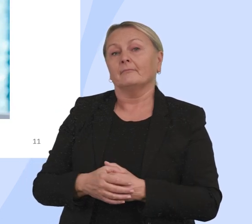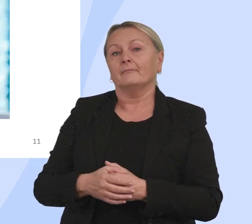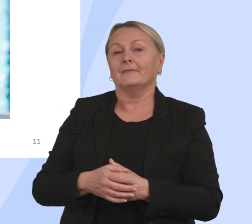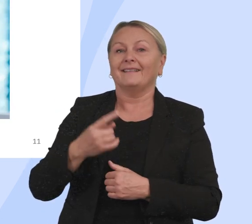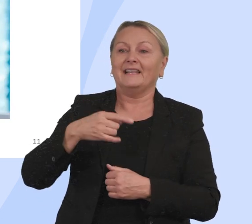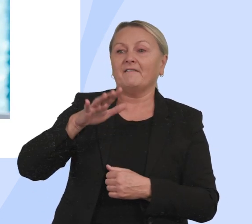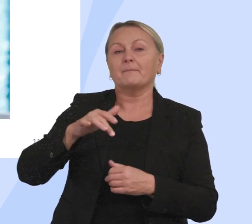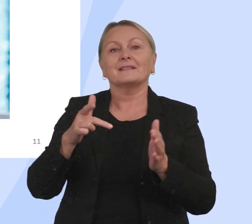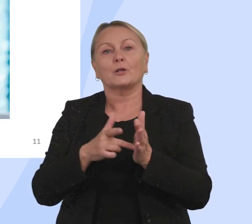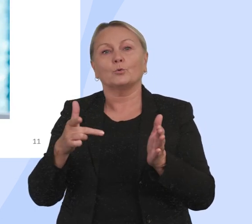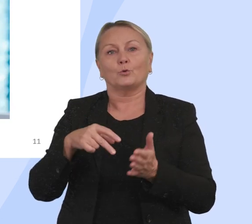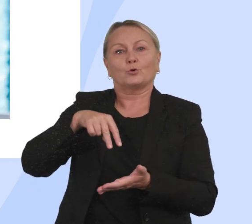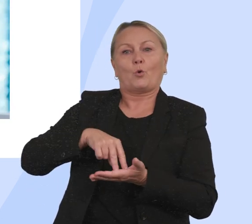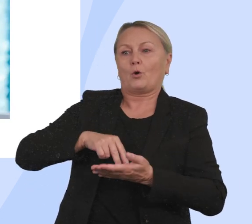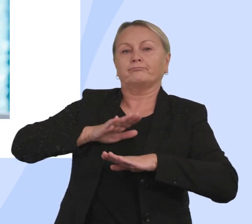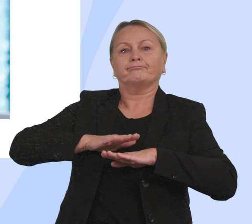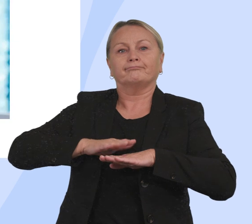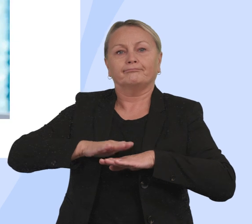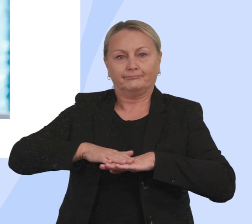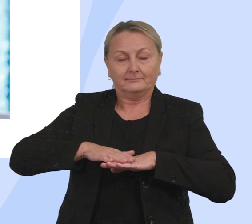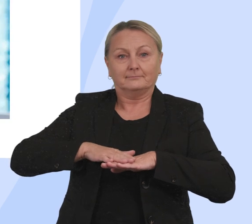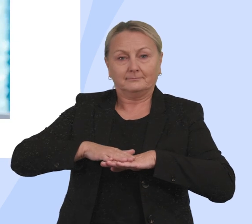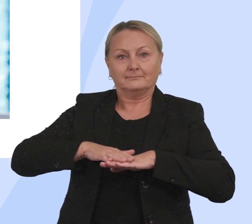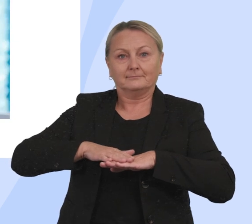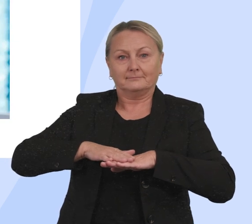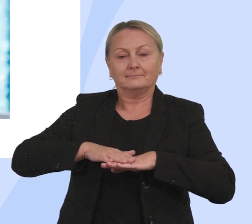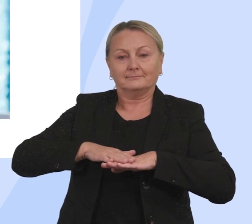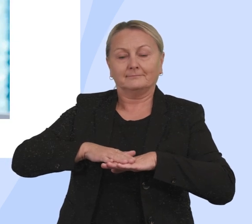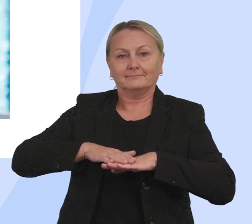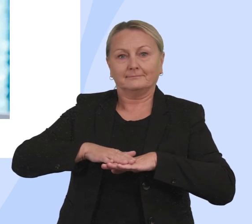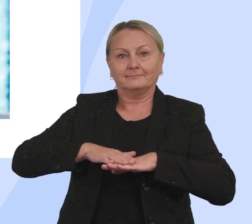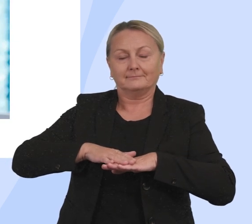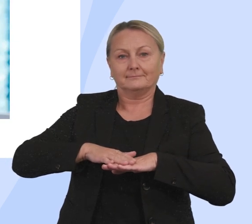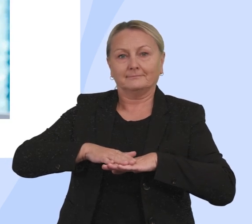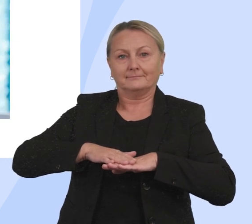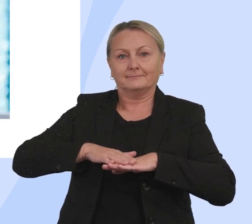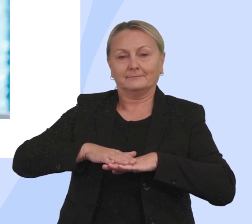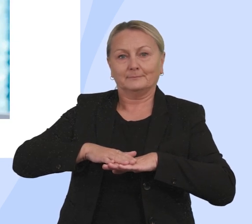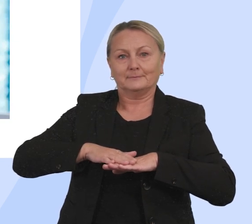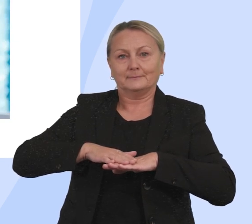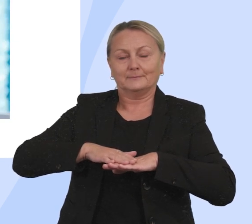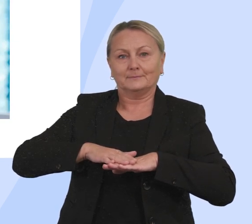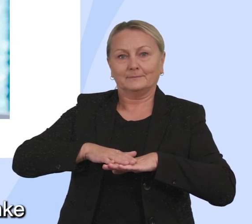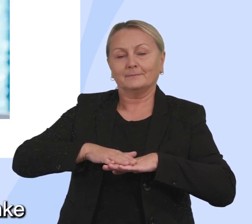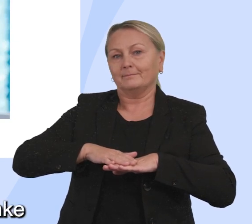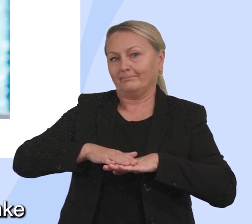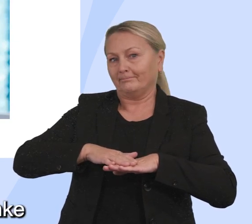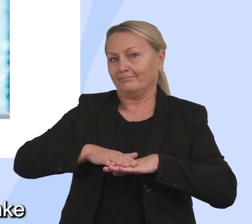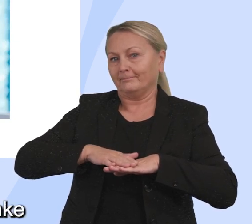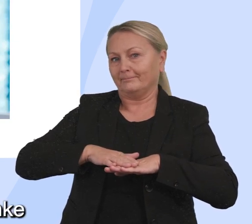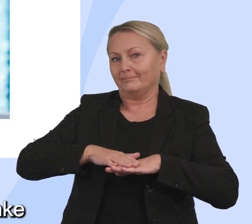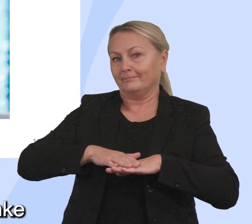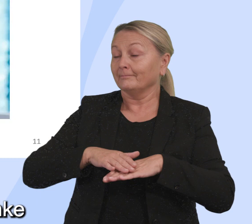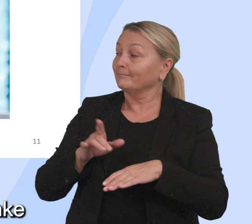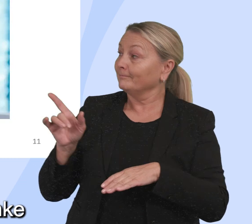det tager en 10-15 sekunder. Og hun står nu og forbereder sin ganske,